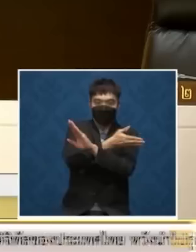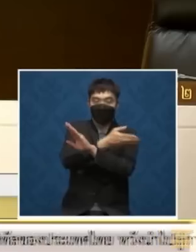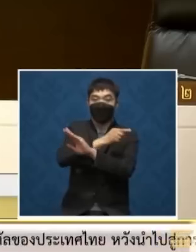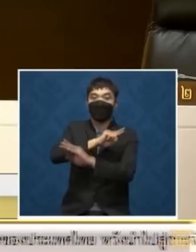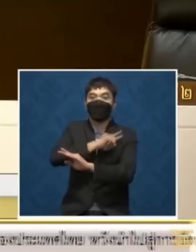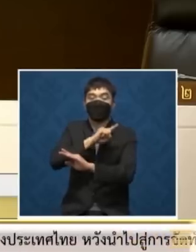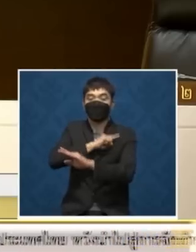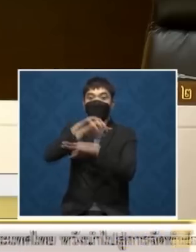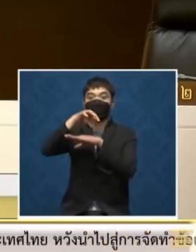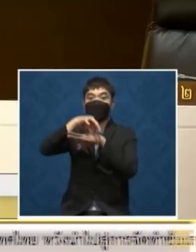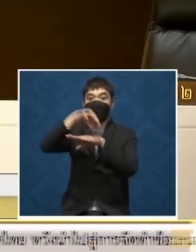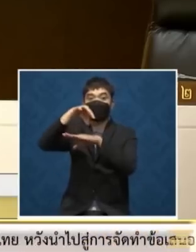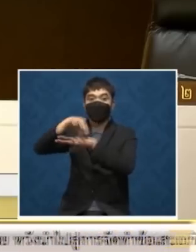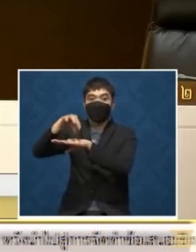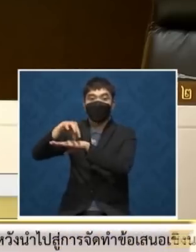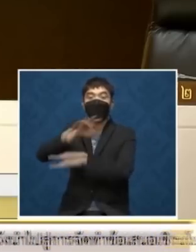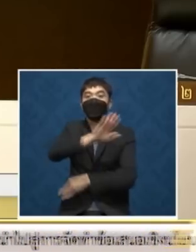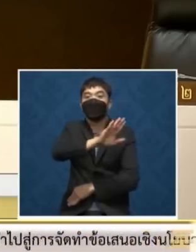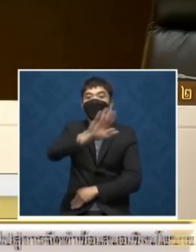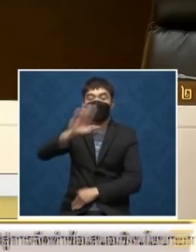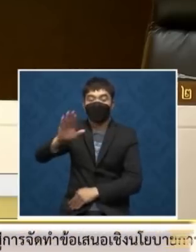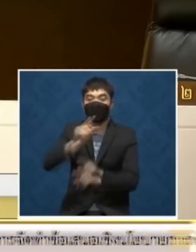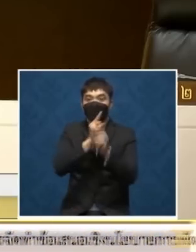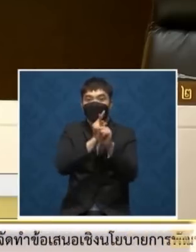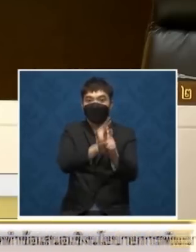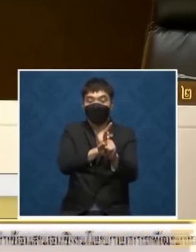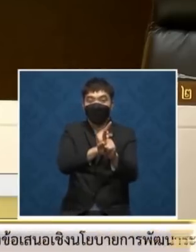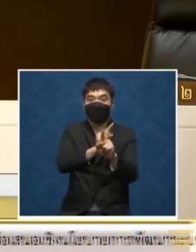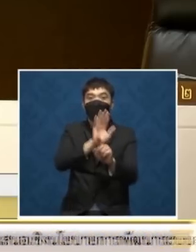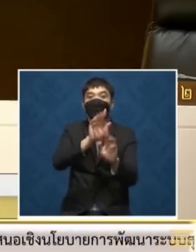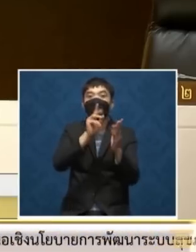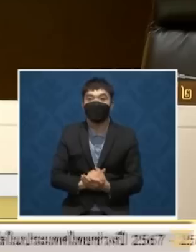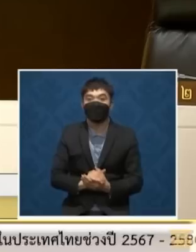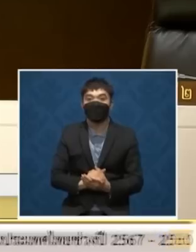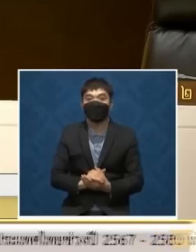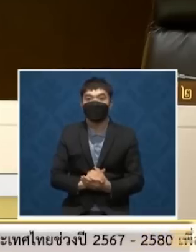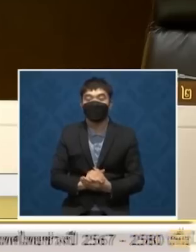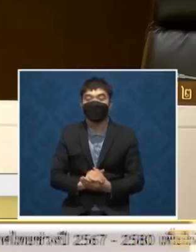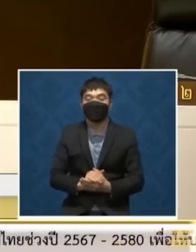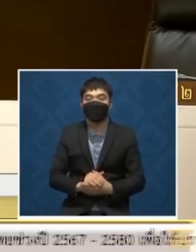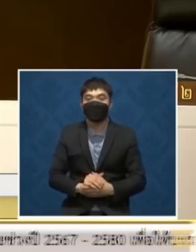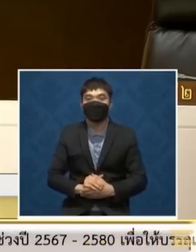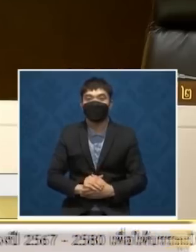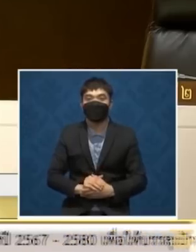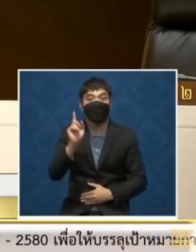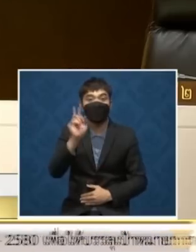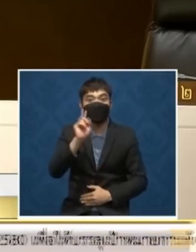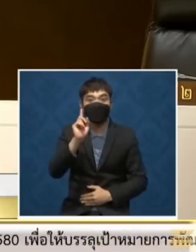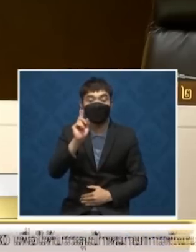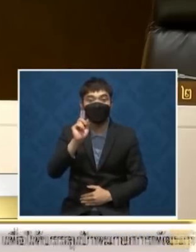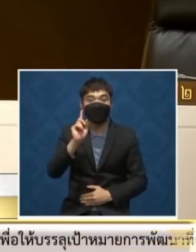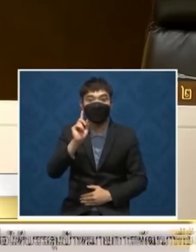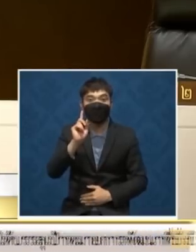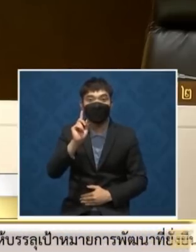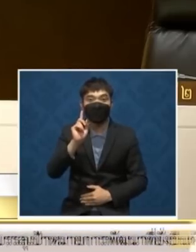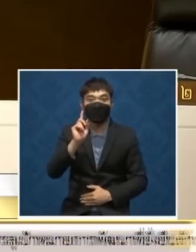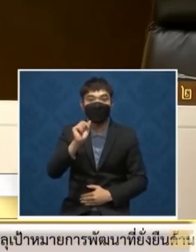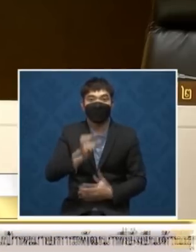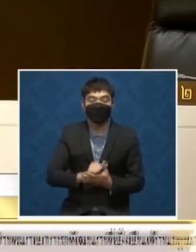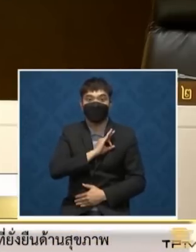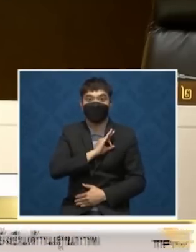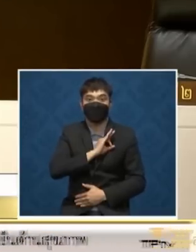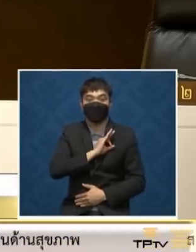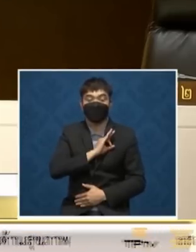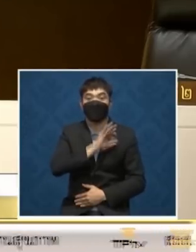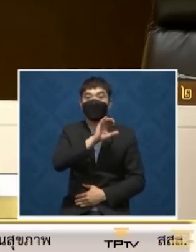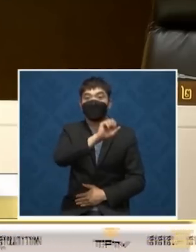ตามมาตรา 115ของรัฐธรรมนูญแห่งราชอาณาจักรไทยนะครับซึ่งกำหนดให้ที่ให้สมาชิก